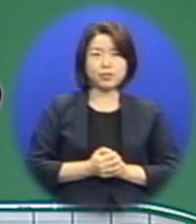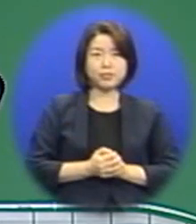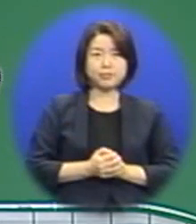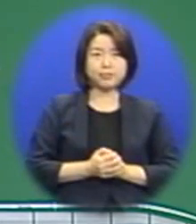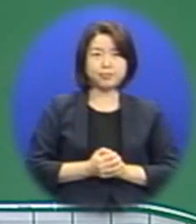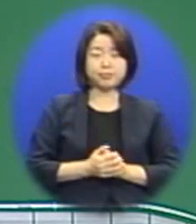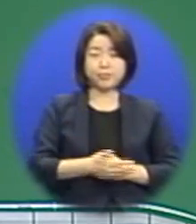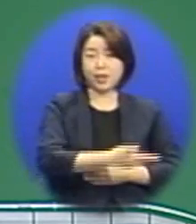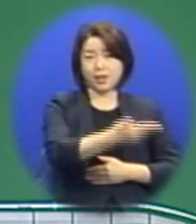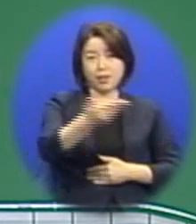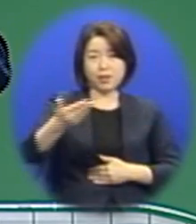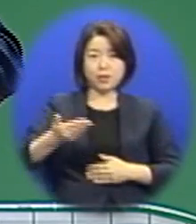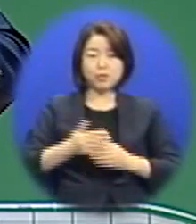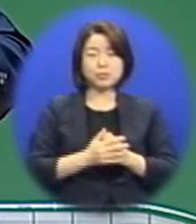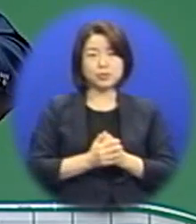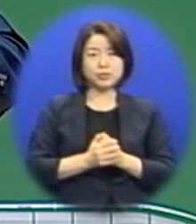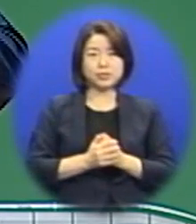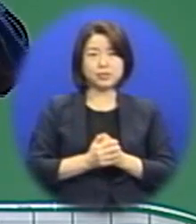여러분,